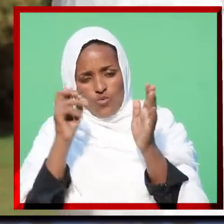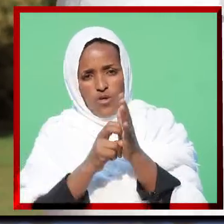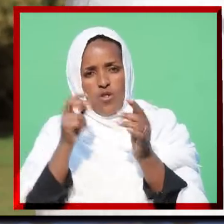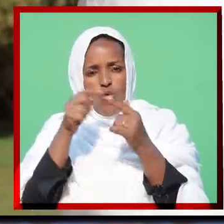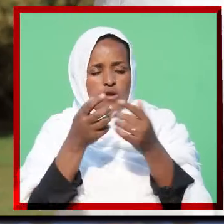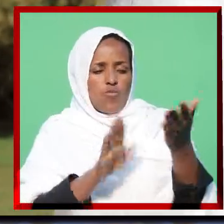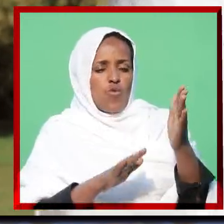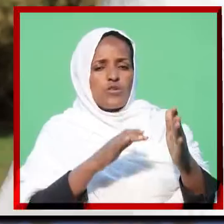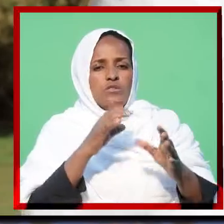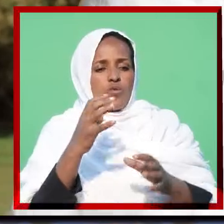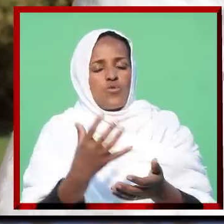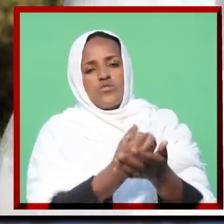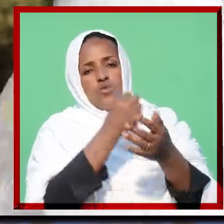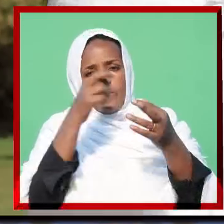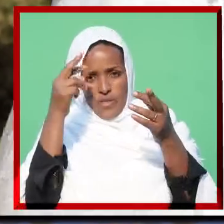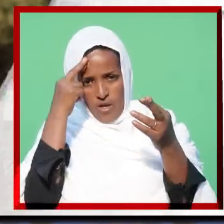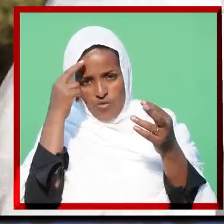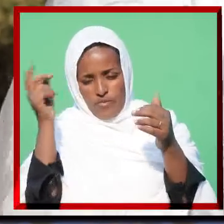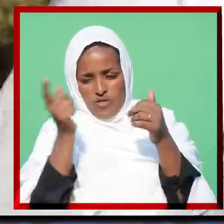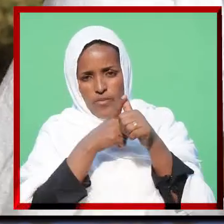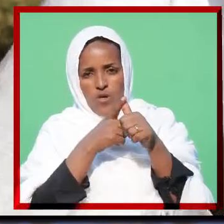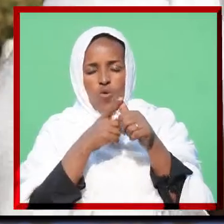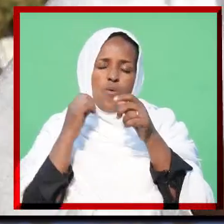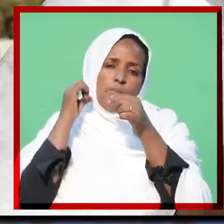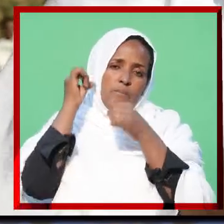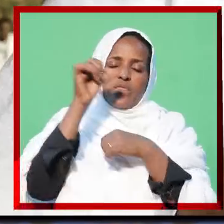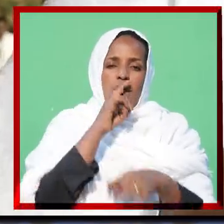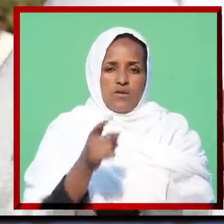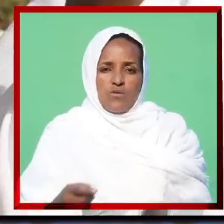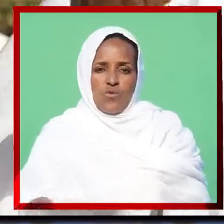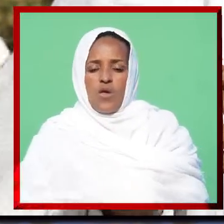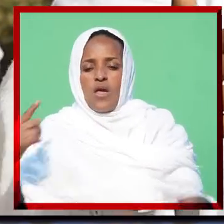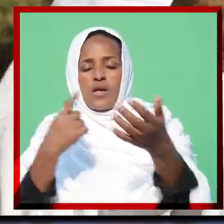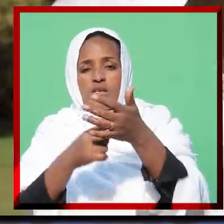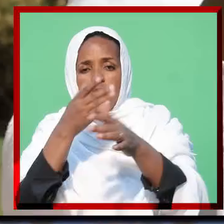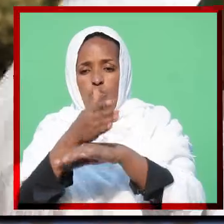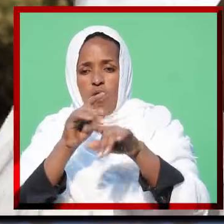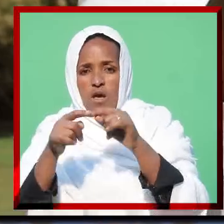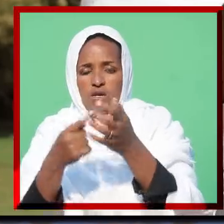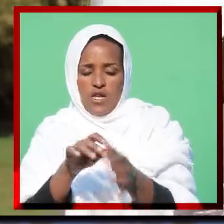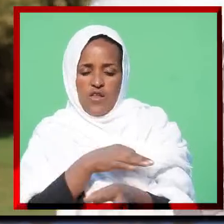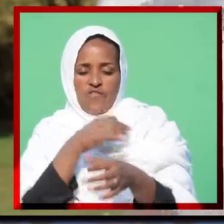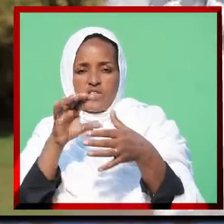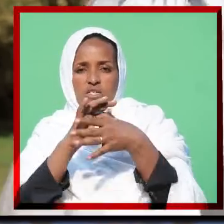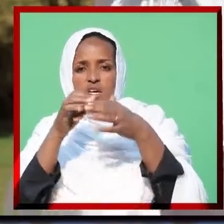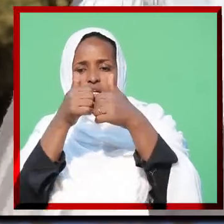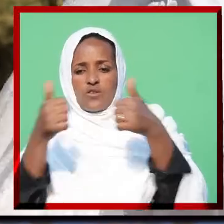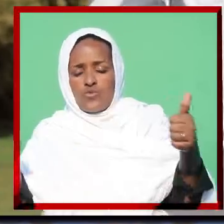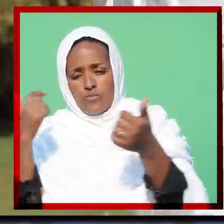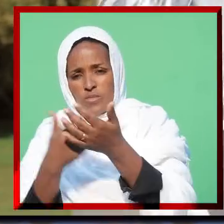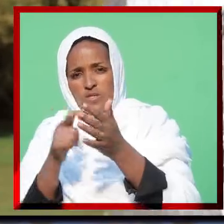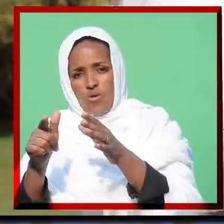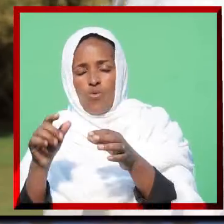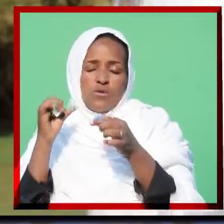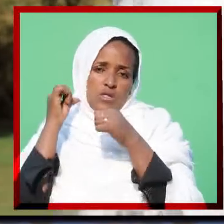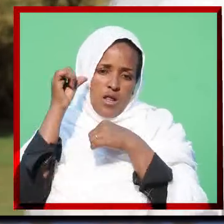ወደ ሞት የወሰደው ምክንያቱ መጀመሪያው መታነቅ ነው የይሁዳ። ከዚያ በኋላ ግን ነፍሱ ከስጋው የተለየችው በዚያው ቅጽበት